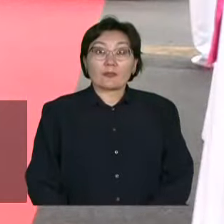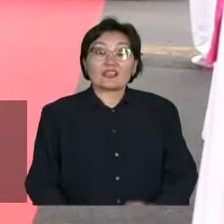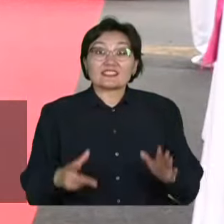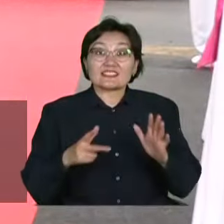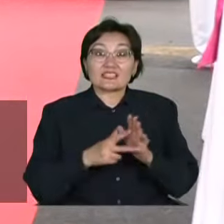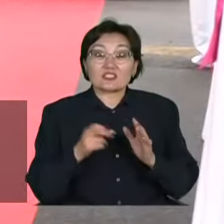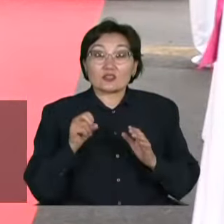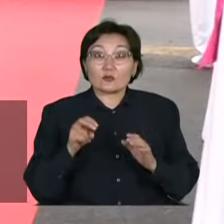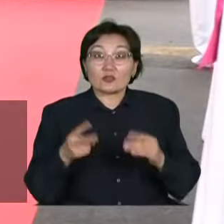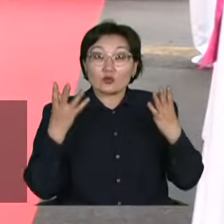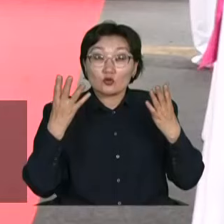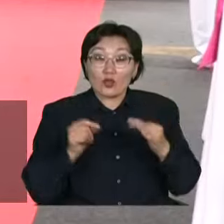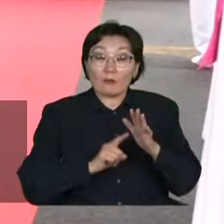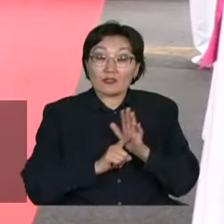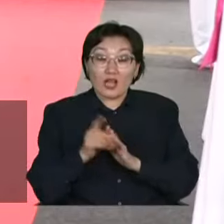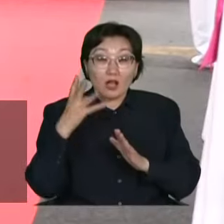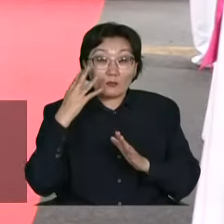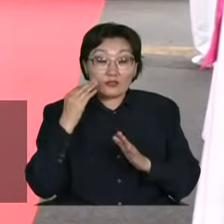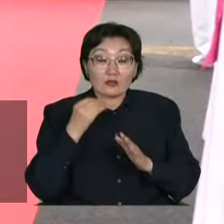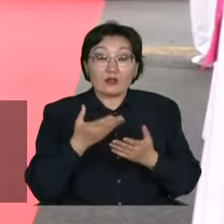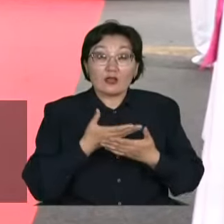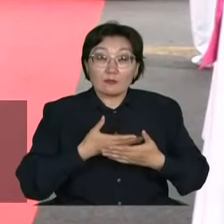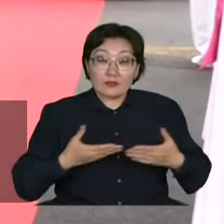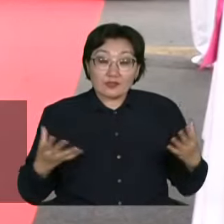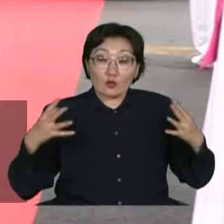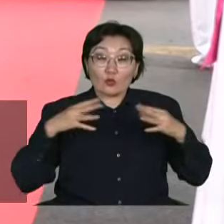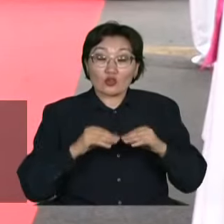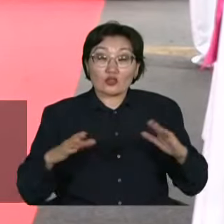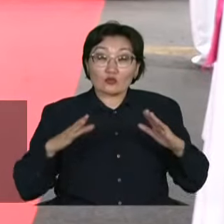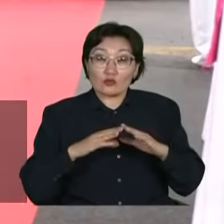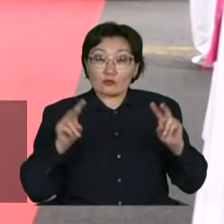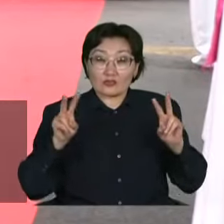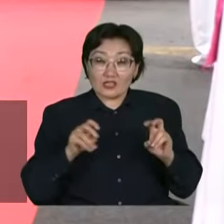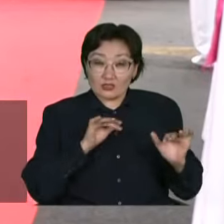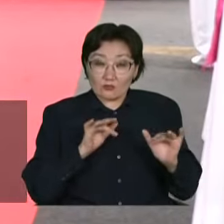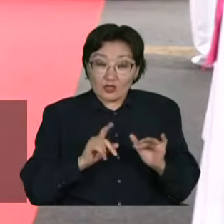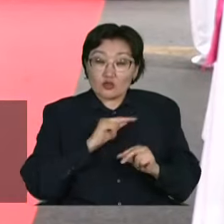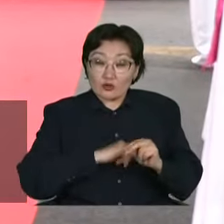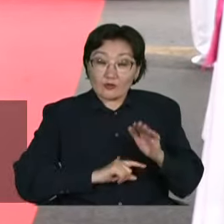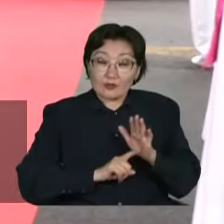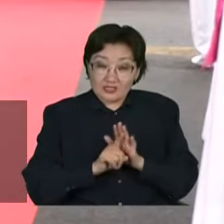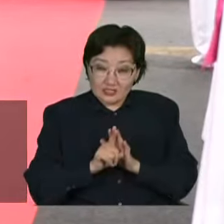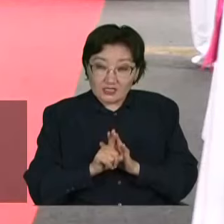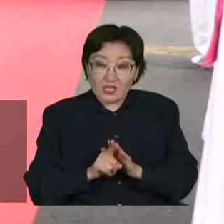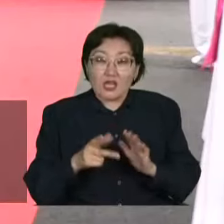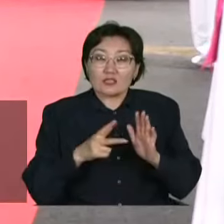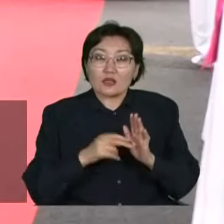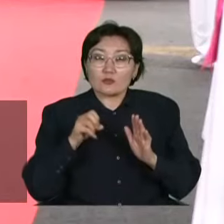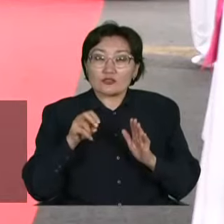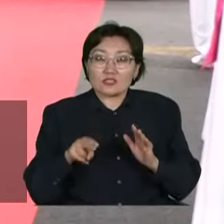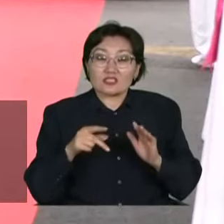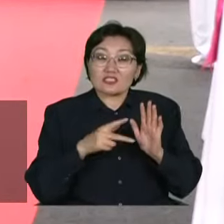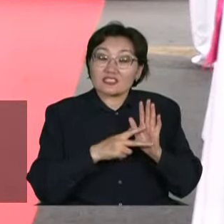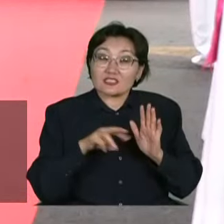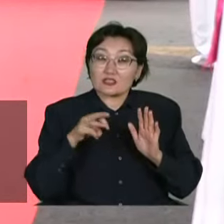8-ші сәуірден бастап Алматы біздің ортақ ұйымымыз науқаны өз жұмысын бастады. 8-ші сәуірден